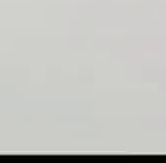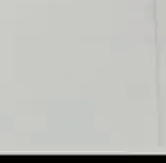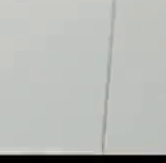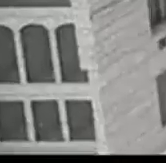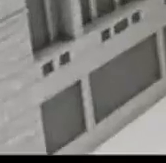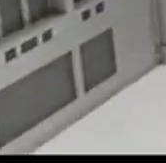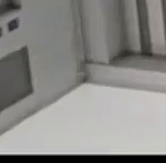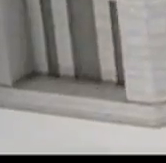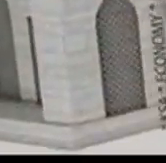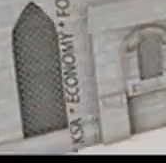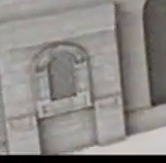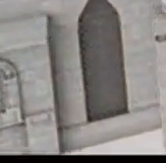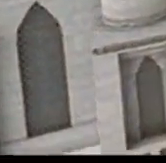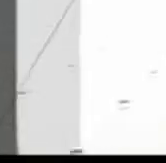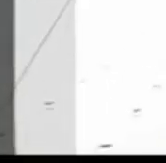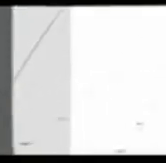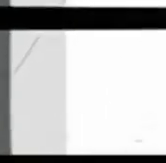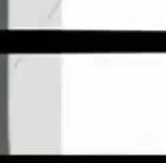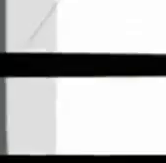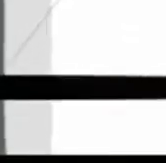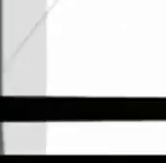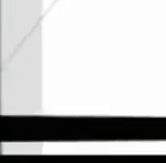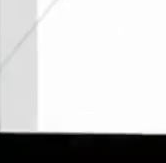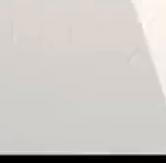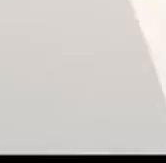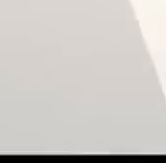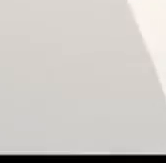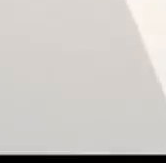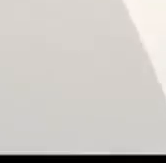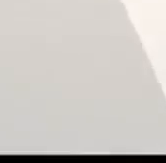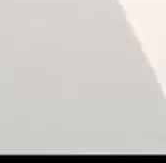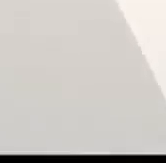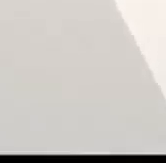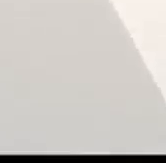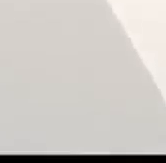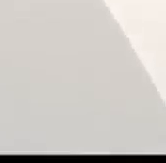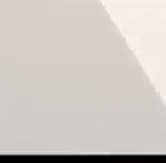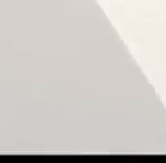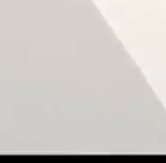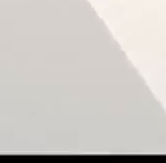We'll be right back.